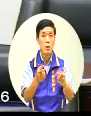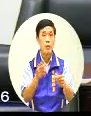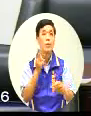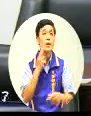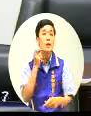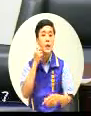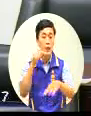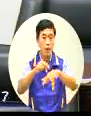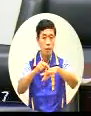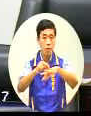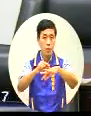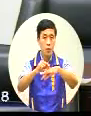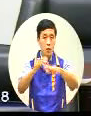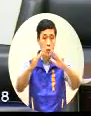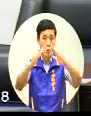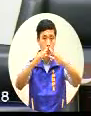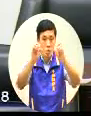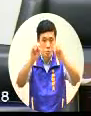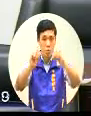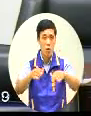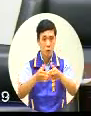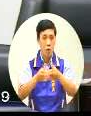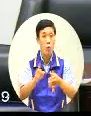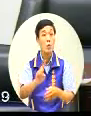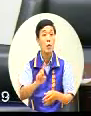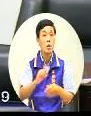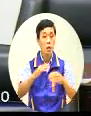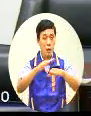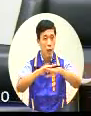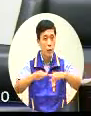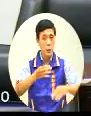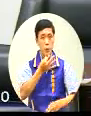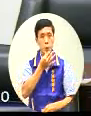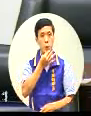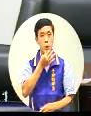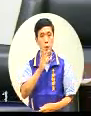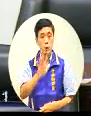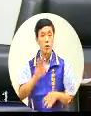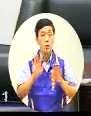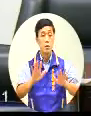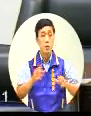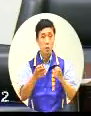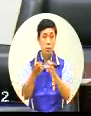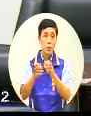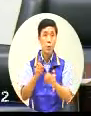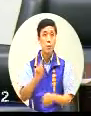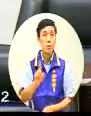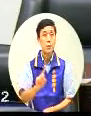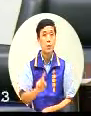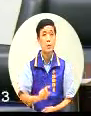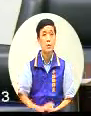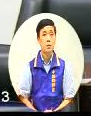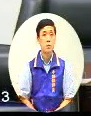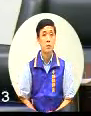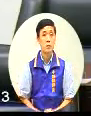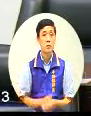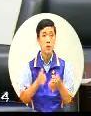是要拆，因为那个是绝对有安全疑虑了，哈。但是我们今天要探讨的是，在